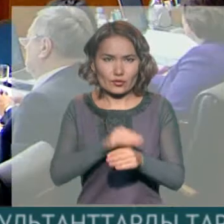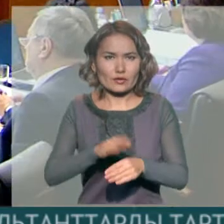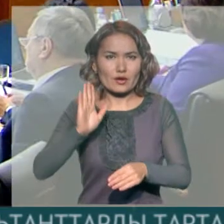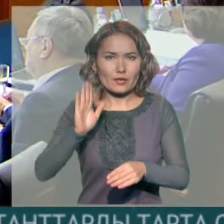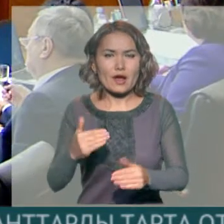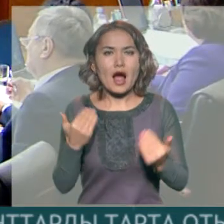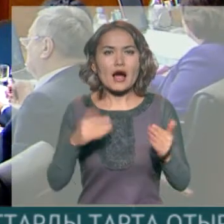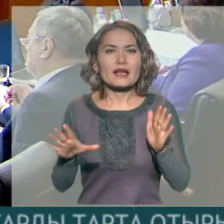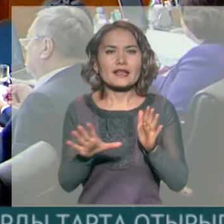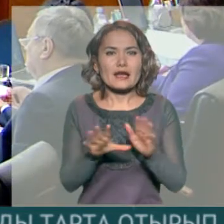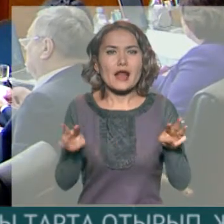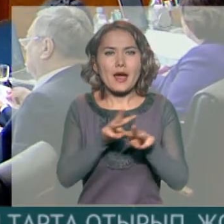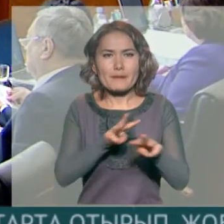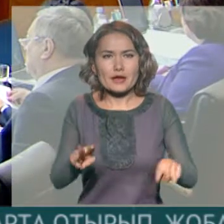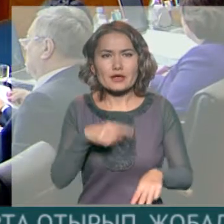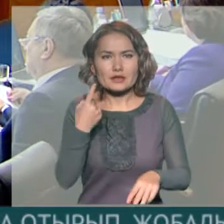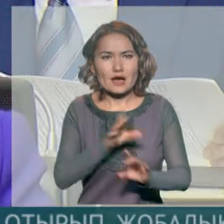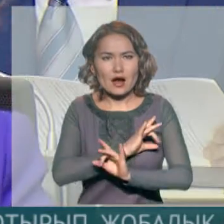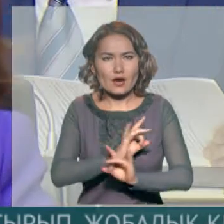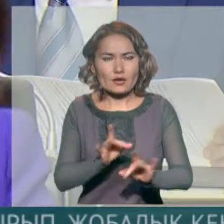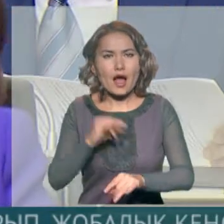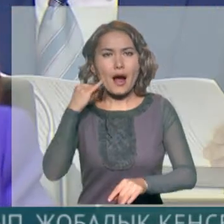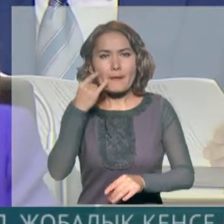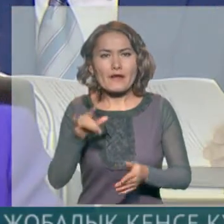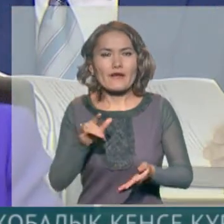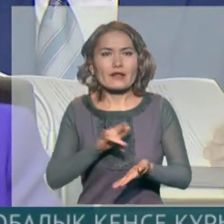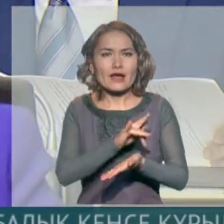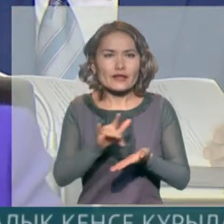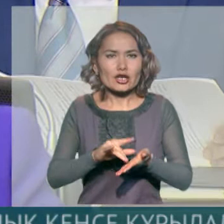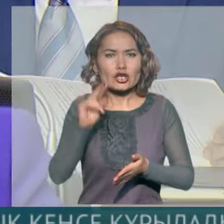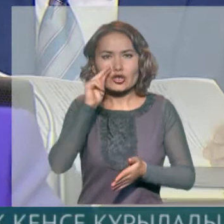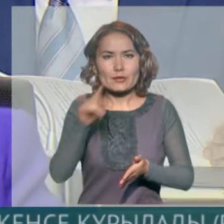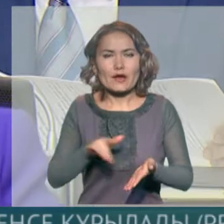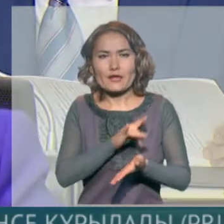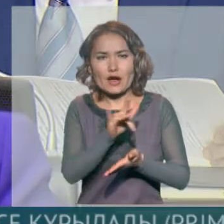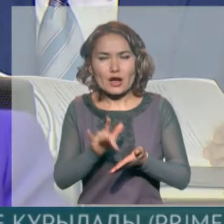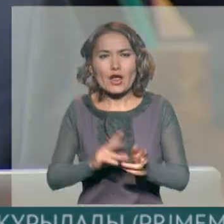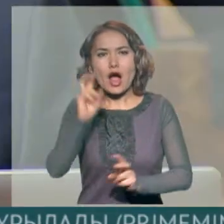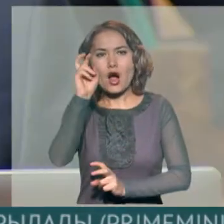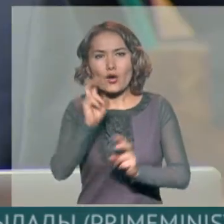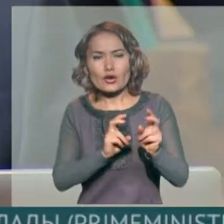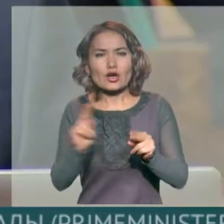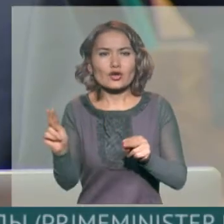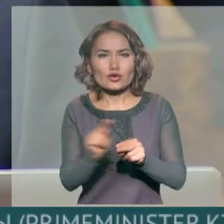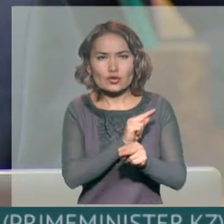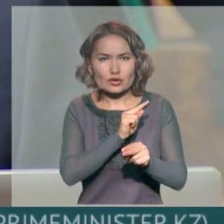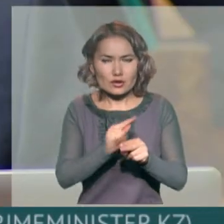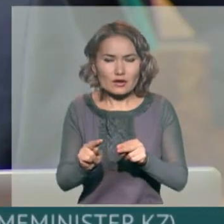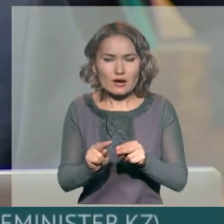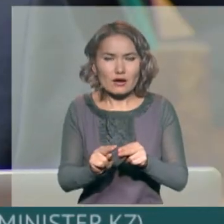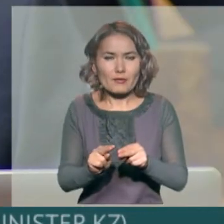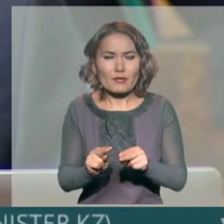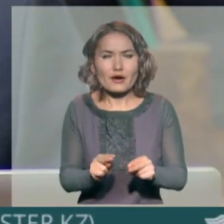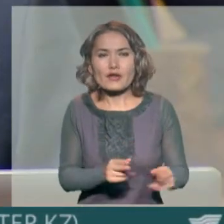қатар энергетика министрі Владимир Школьниктің айтуынша Павлодар және Шымкент мұнай өңдеу зауыттарын жаңғыртуды аяқтау мерзімі кейінге шегерілуі